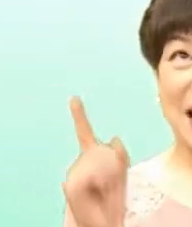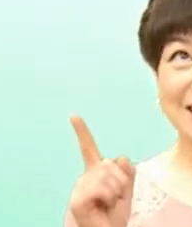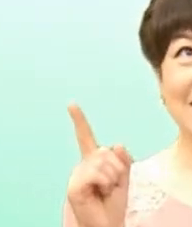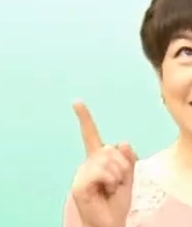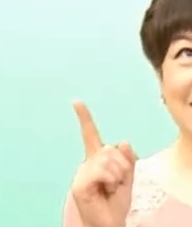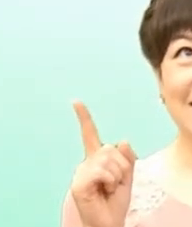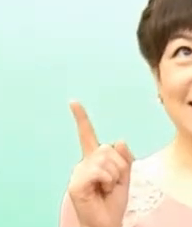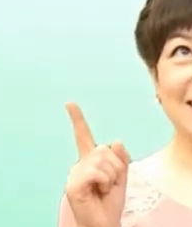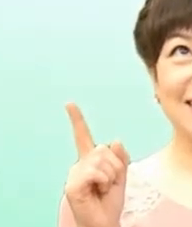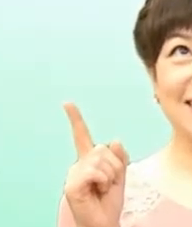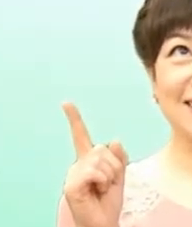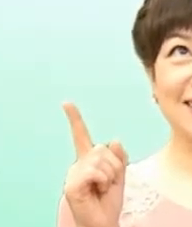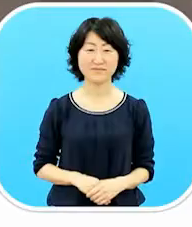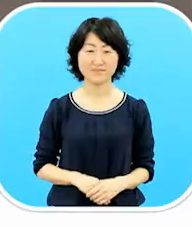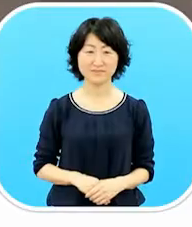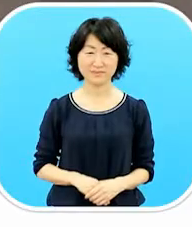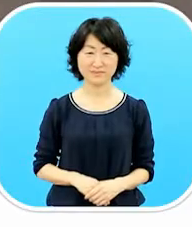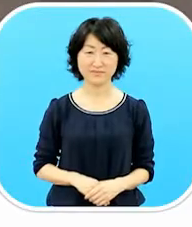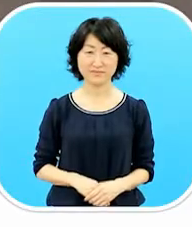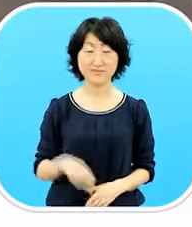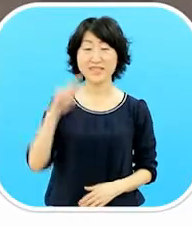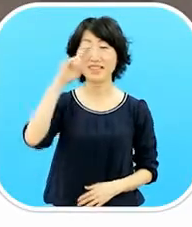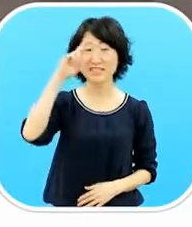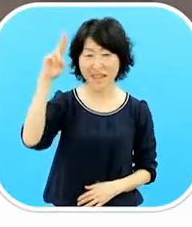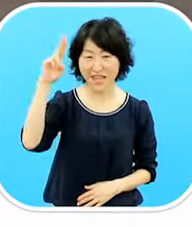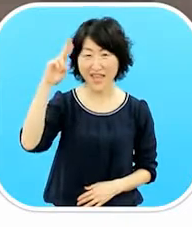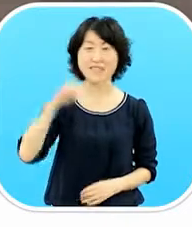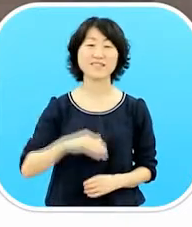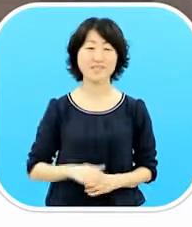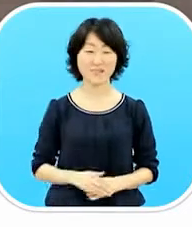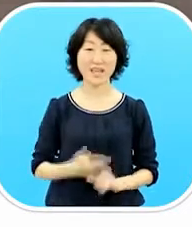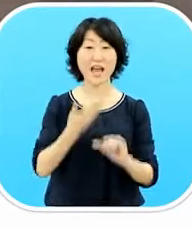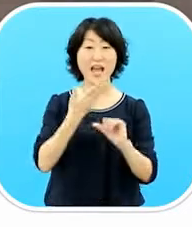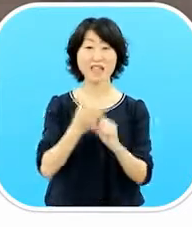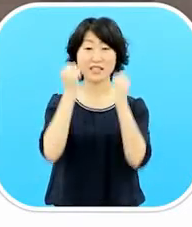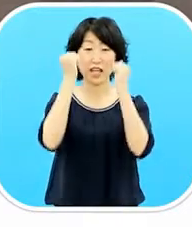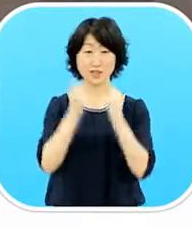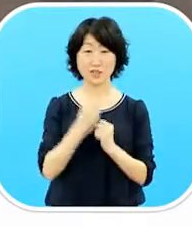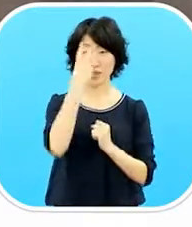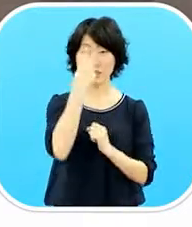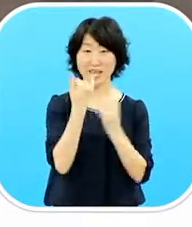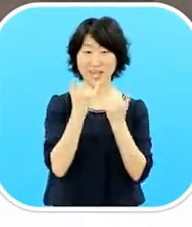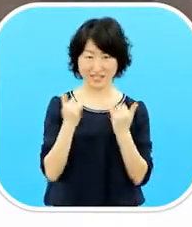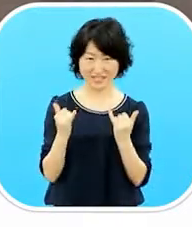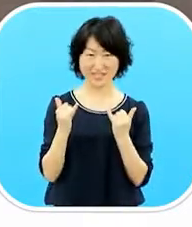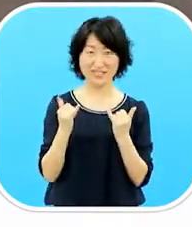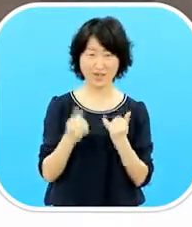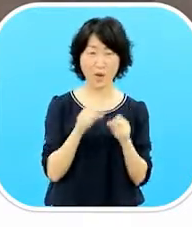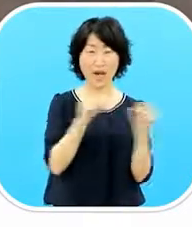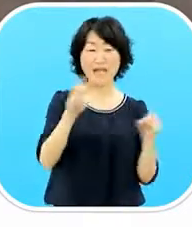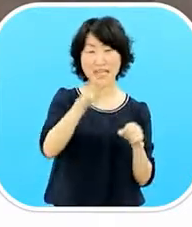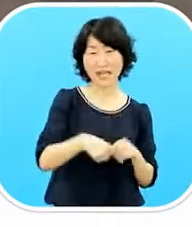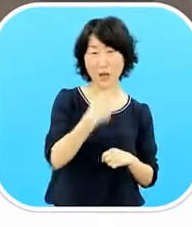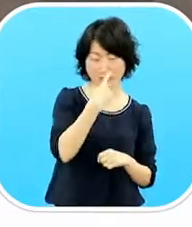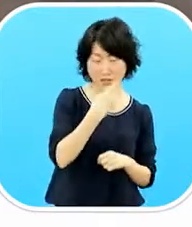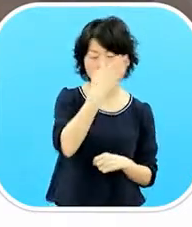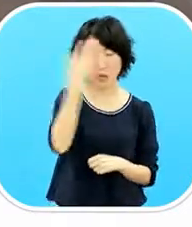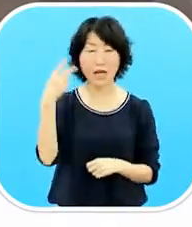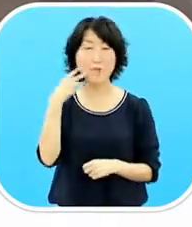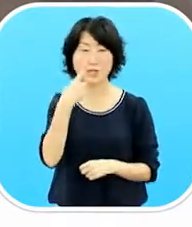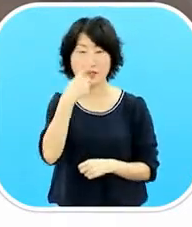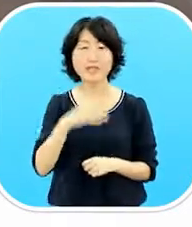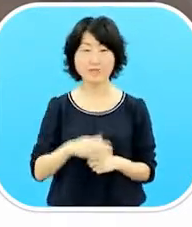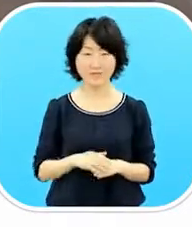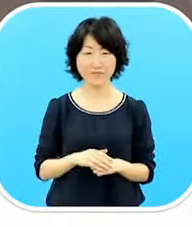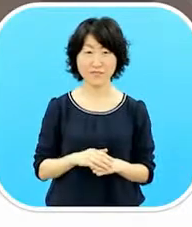秋田ビジョンプラス チェス。 秋田住みます芸人2代目チェスの長谷川です。 若松です。 民謡秋田